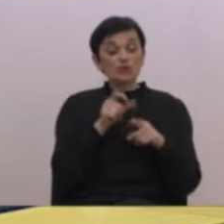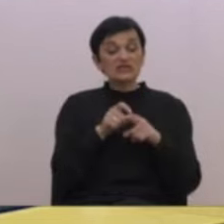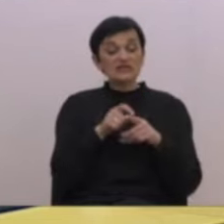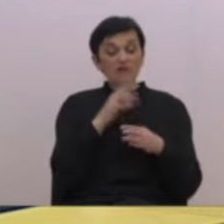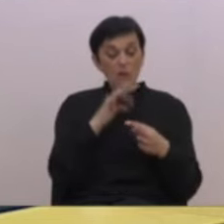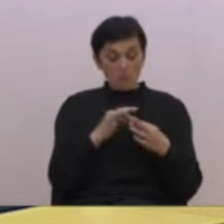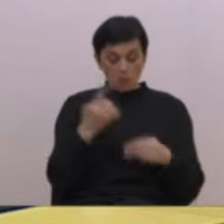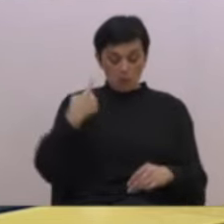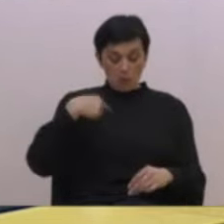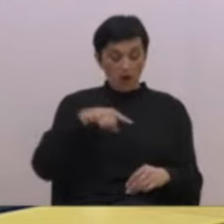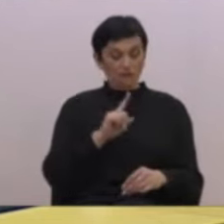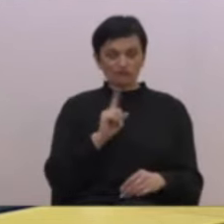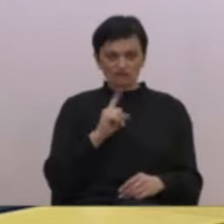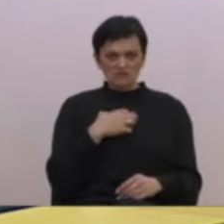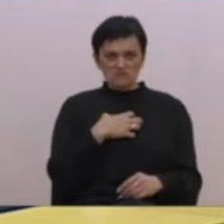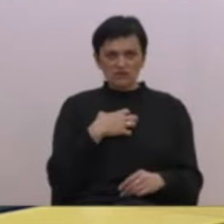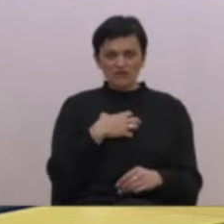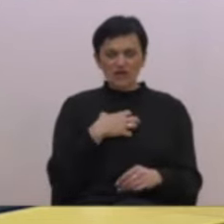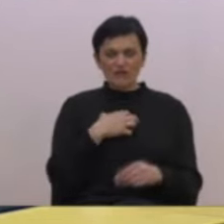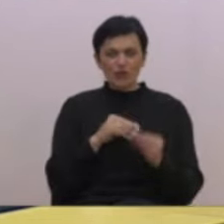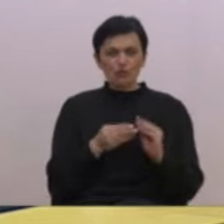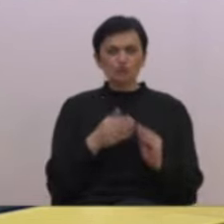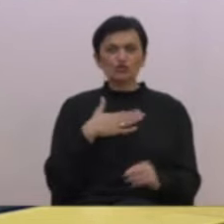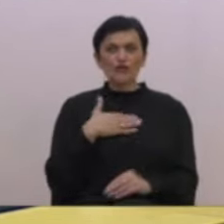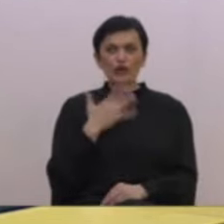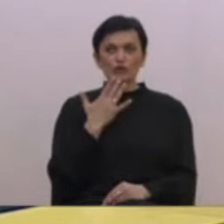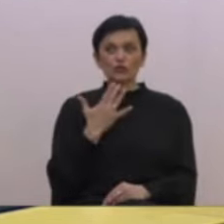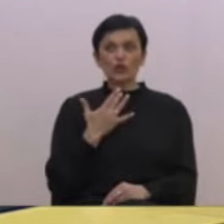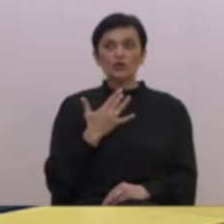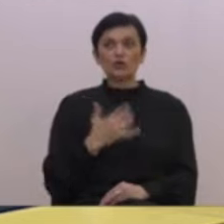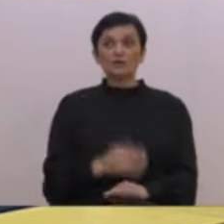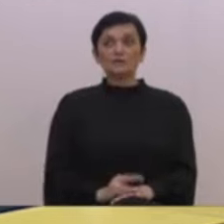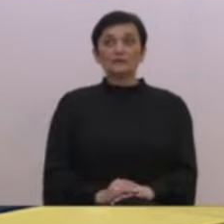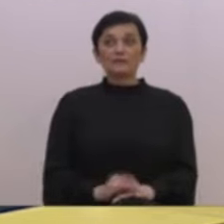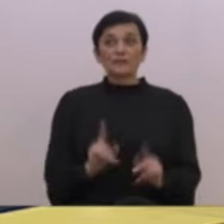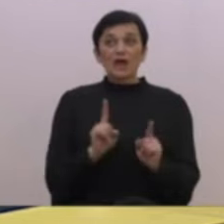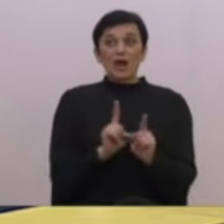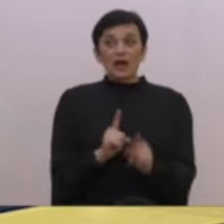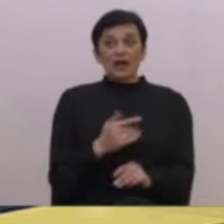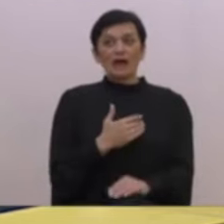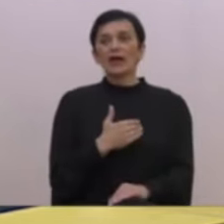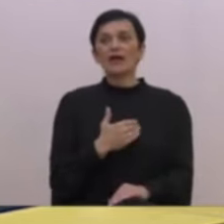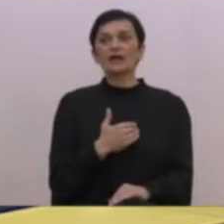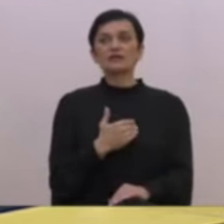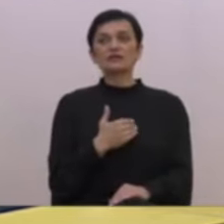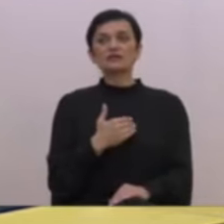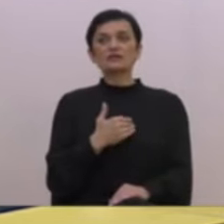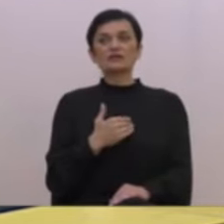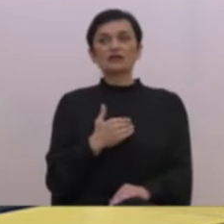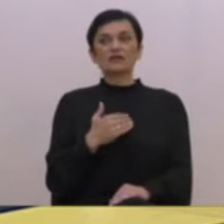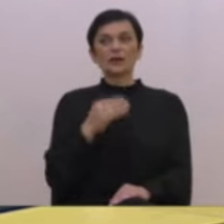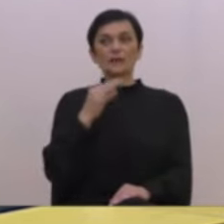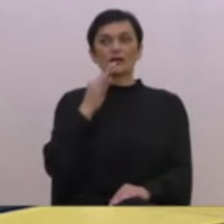არის მეგონი თავი პრობლემა ჩვენი პოლიტიკის. ასევე მინდა გავამოხმაო რომ ამ